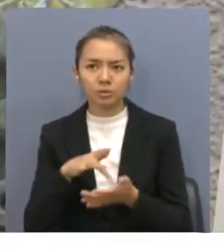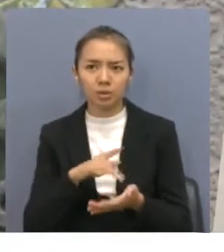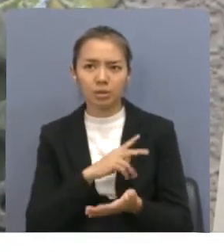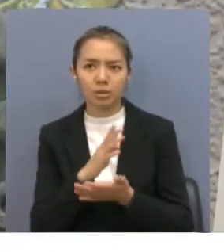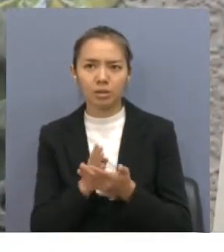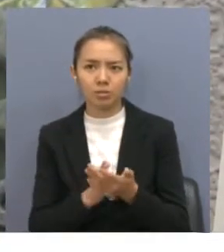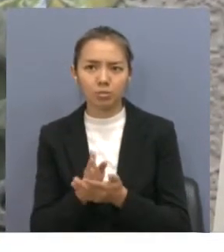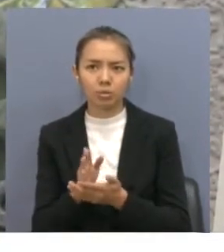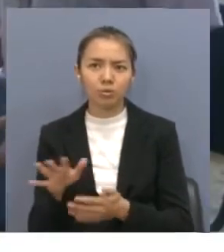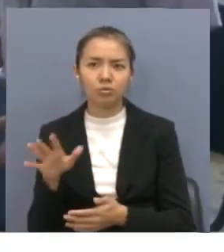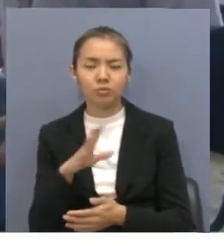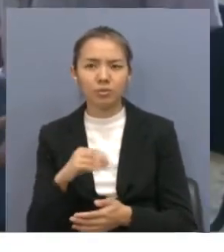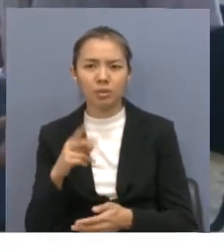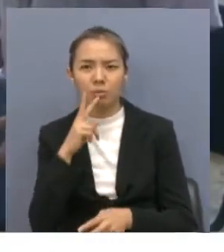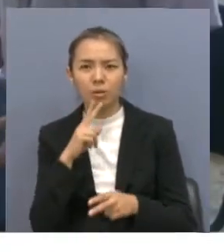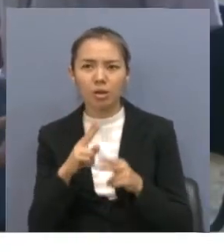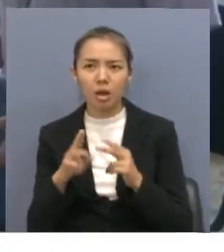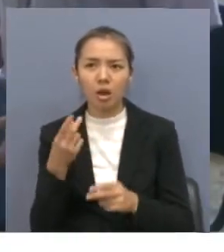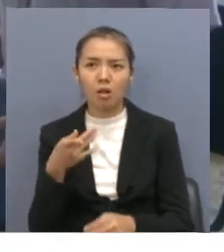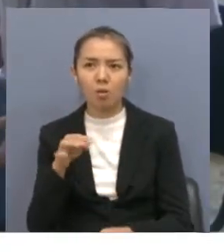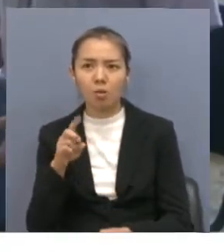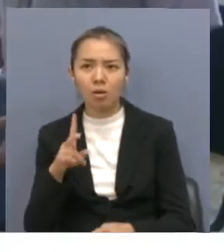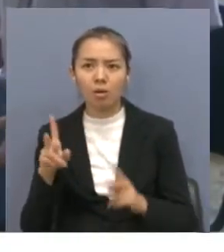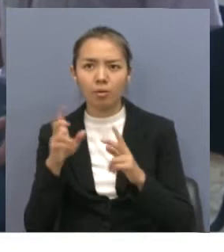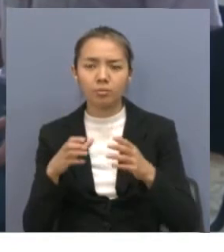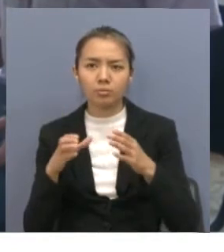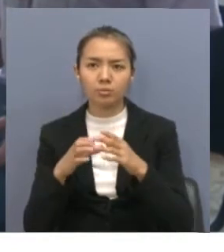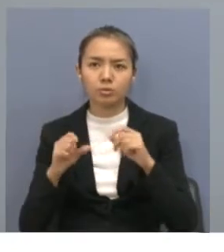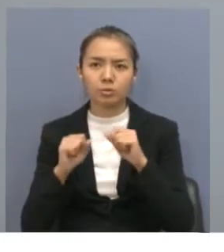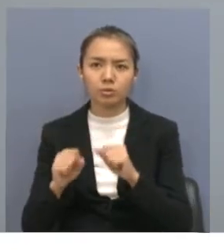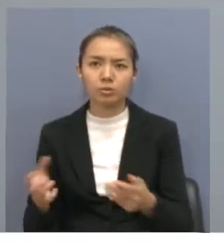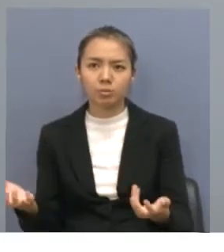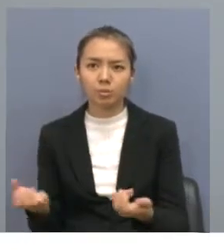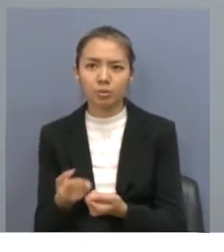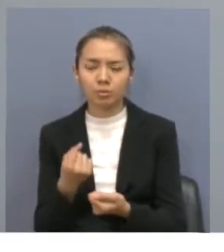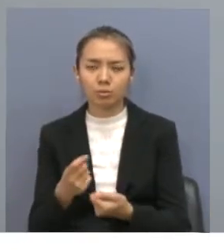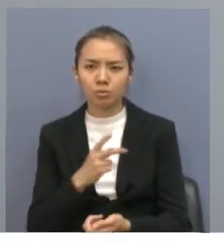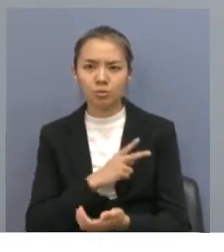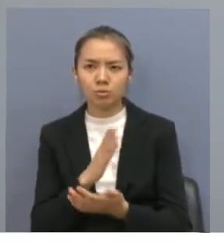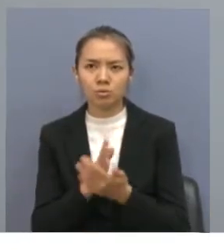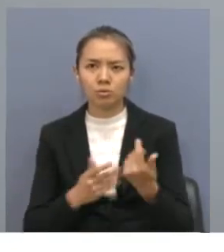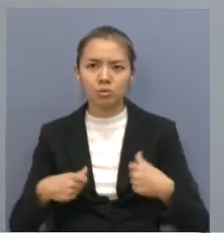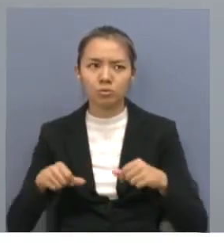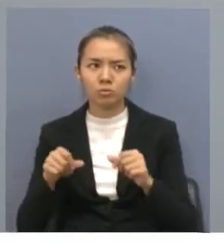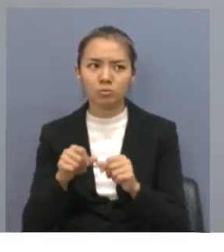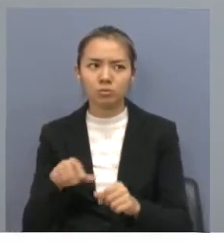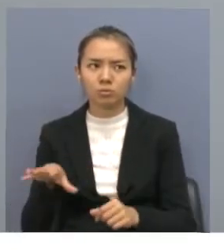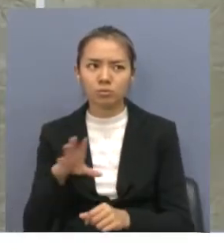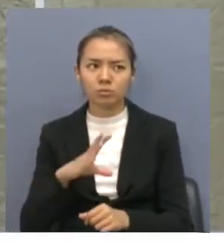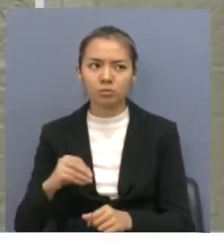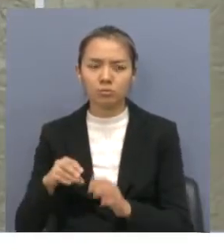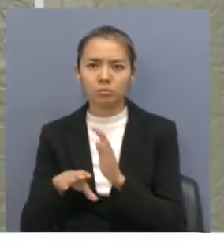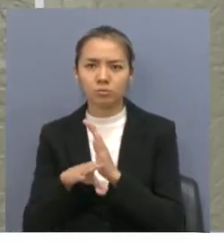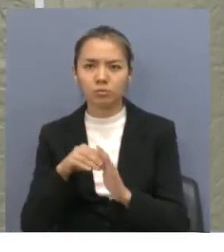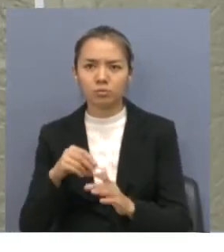қызметі жер бетінде жойылып бара жатқан археологиялық объектілерді қорғау мен құтқарудан құралған. Ал жаңадан анықталған тарихи көне